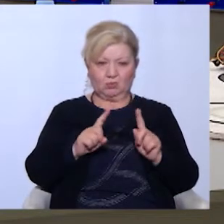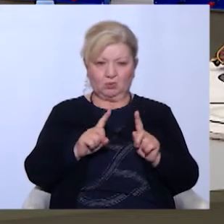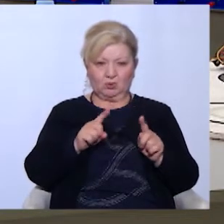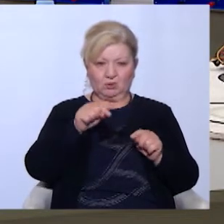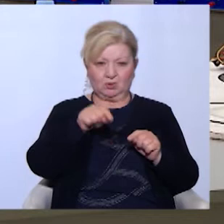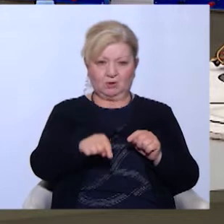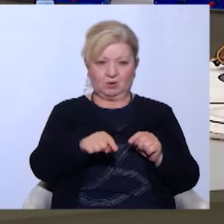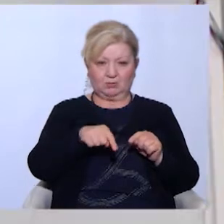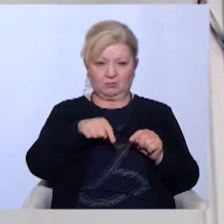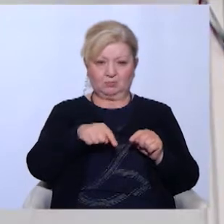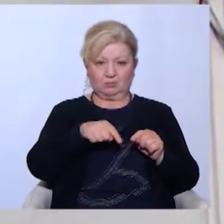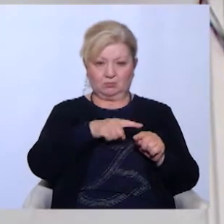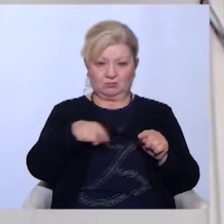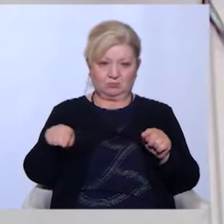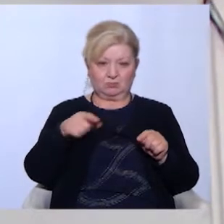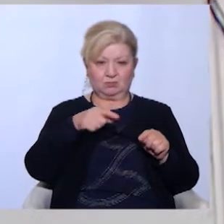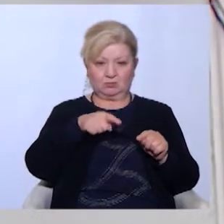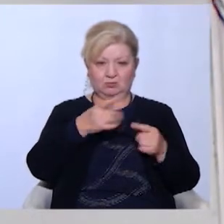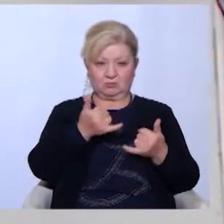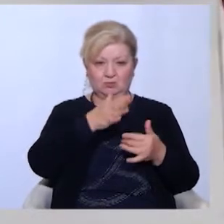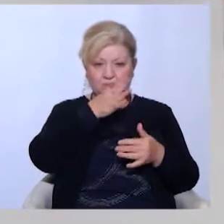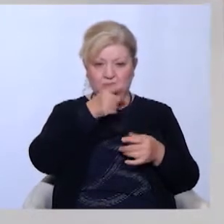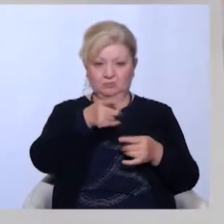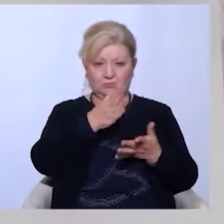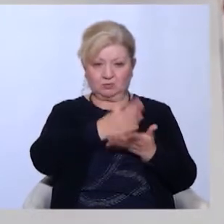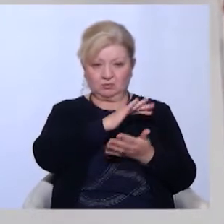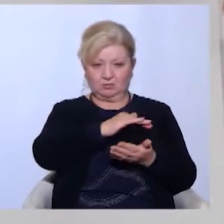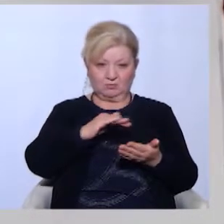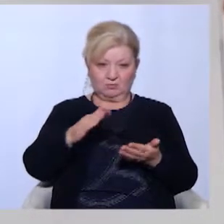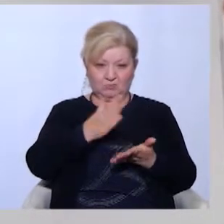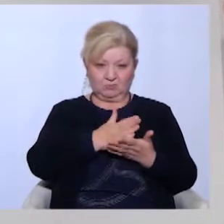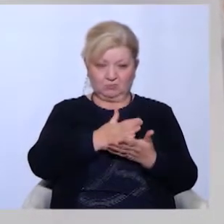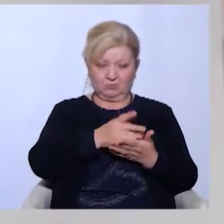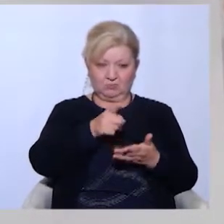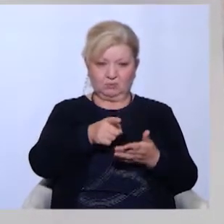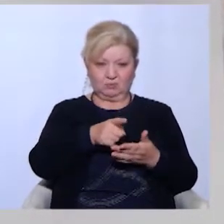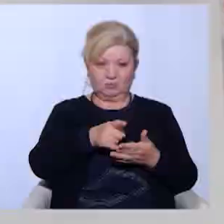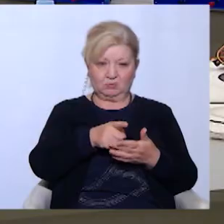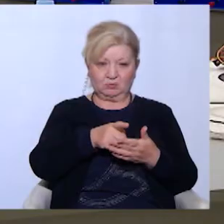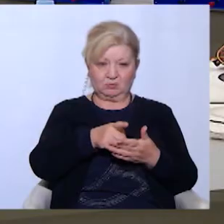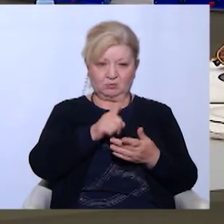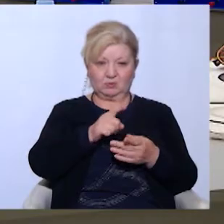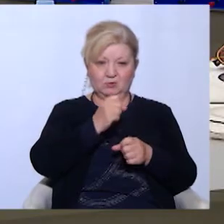რა არის, რომ ამ ასაკში, რომელშიც თქვენ იმყოფებით ძვირფასო ბავშვებო,